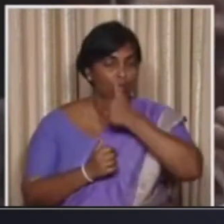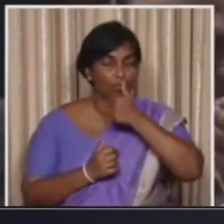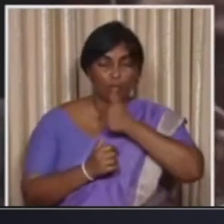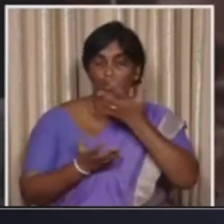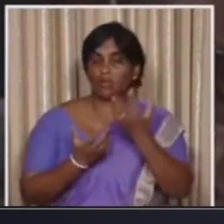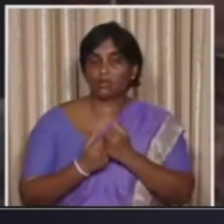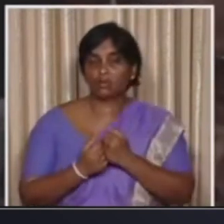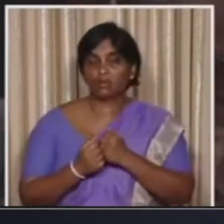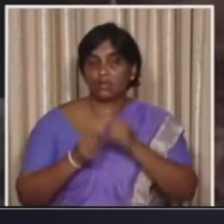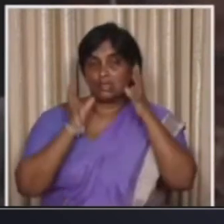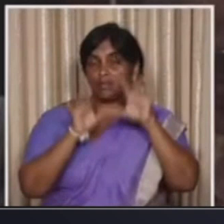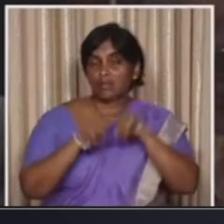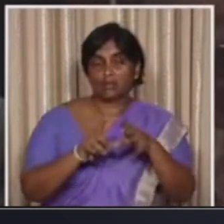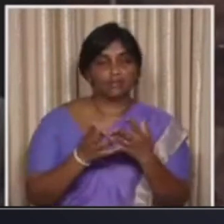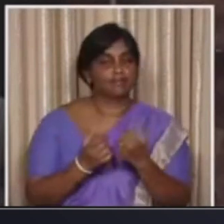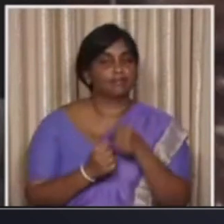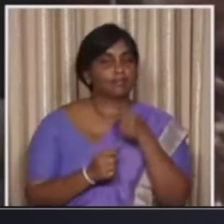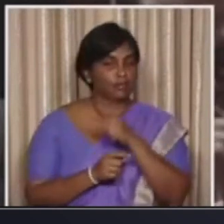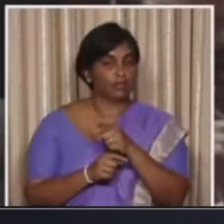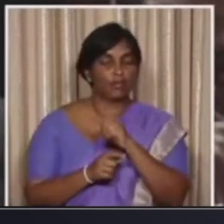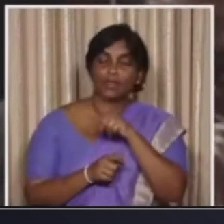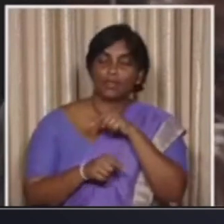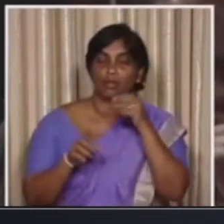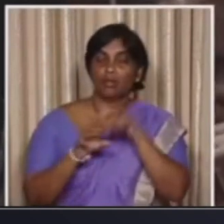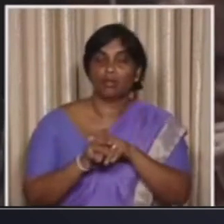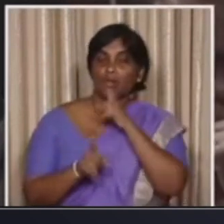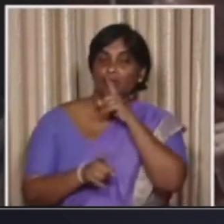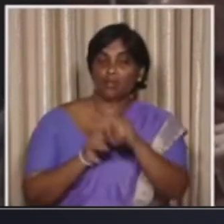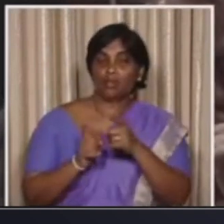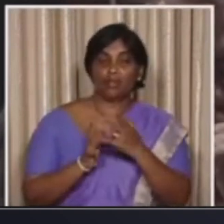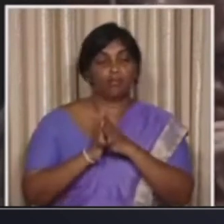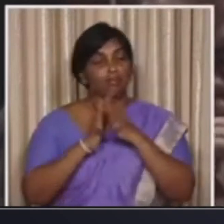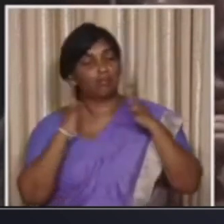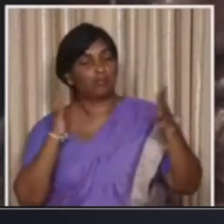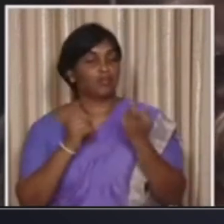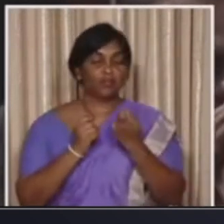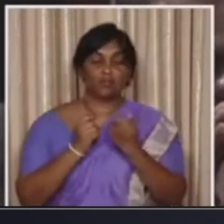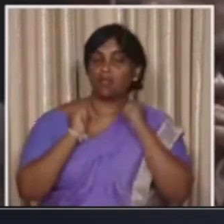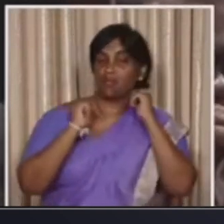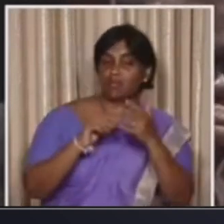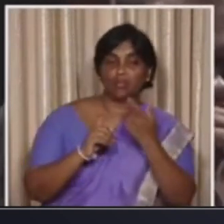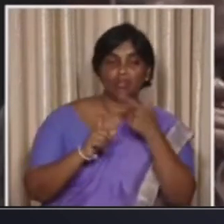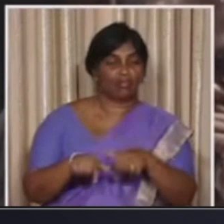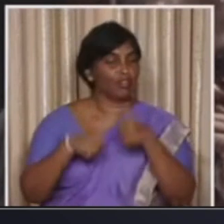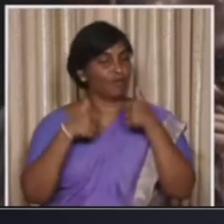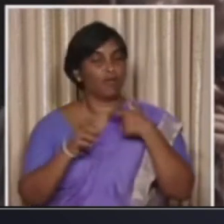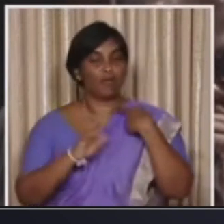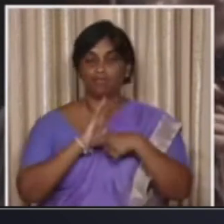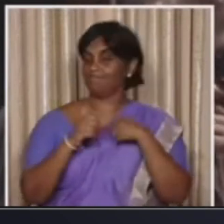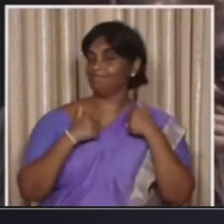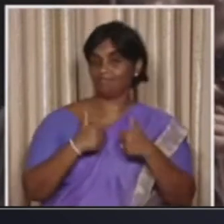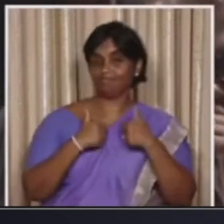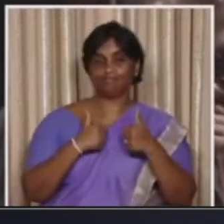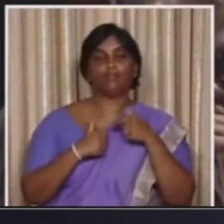කනවා බහිරවය කිලිනවා තමුන්නාසලා මේ අවිල්ල කතා කරනවා මහලු කොට ආර්ථිකය යනවා දැන් රට නියමයට කෙරෙනවා